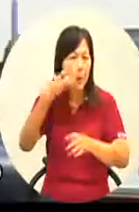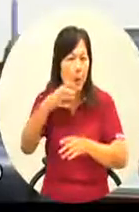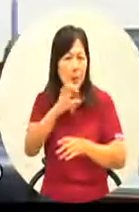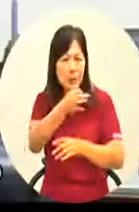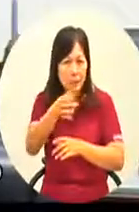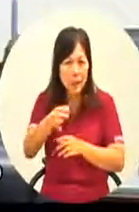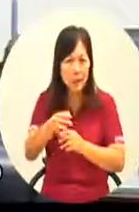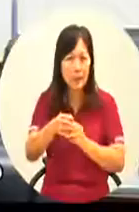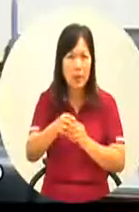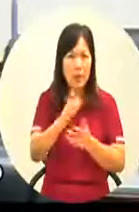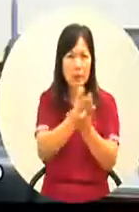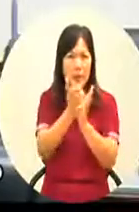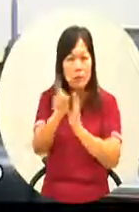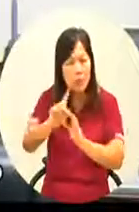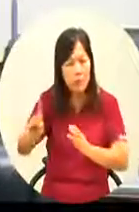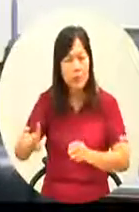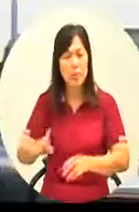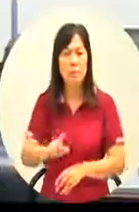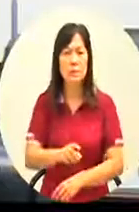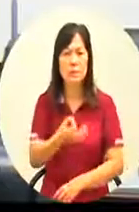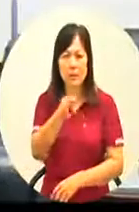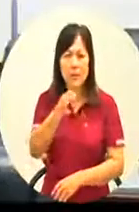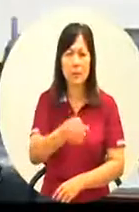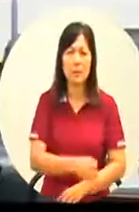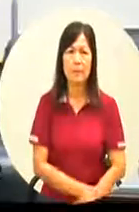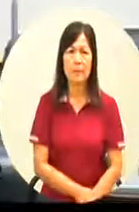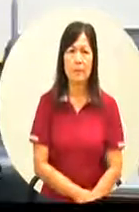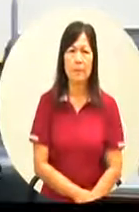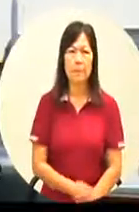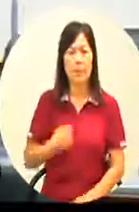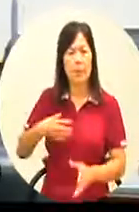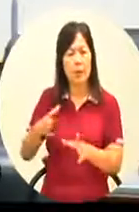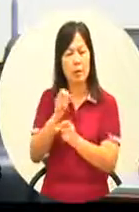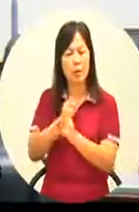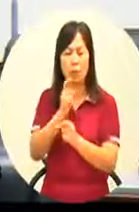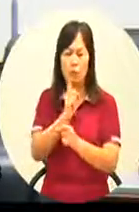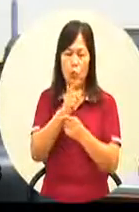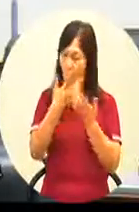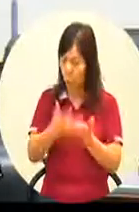我的一方面的什么价格，我们同事讲很多，